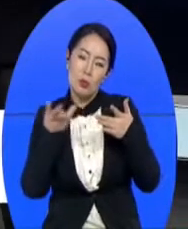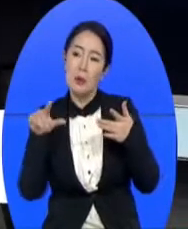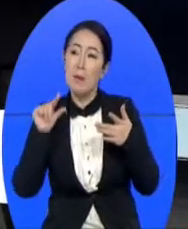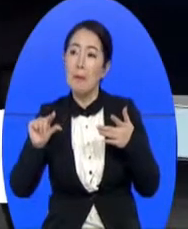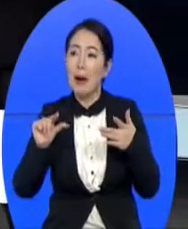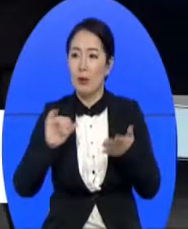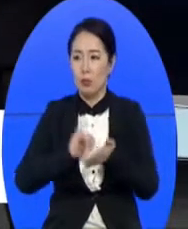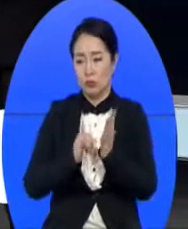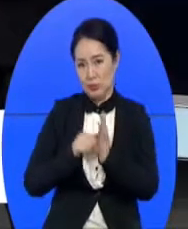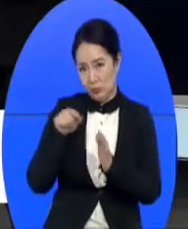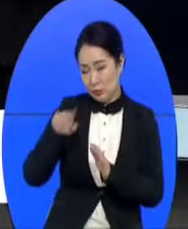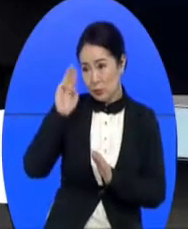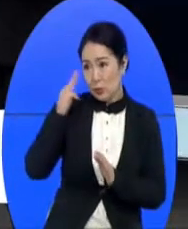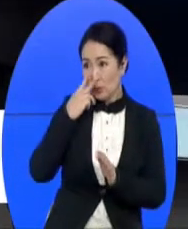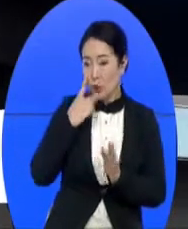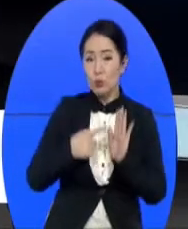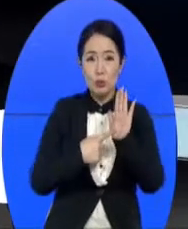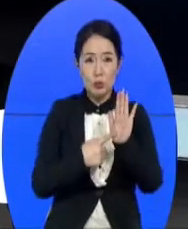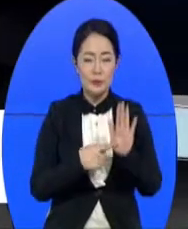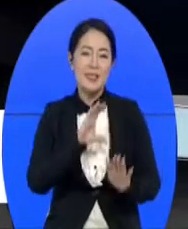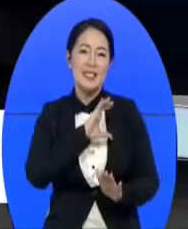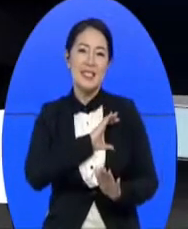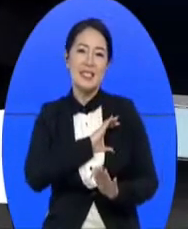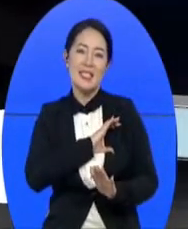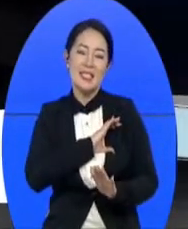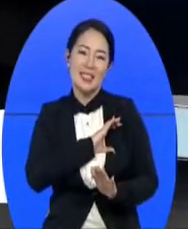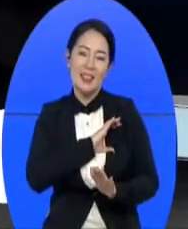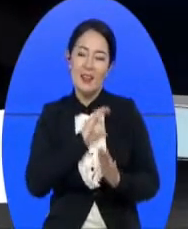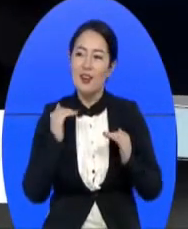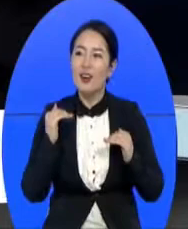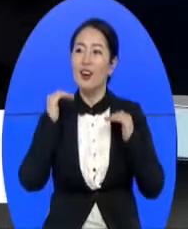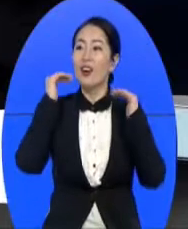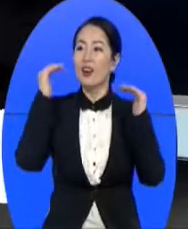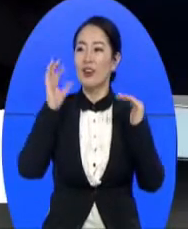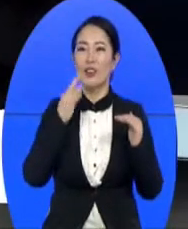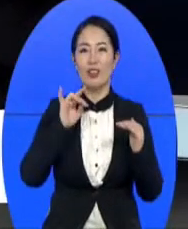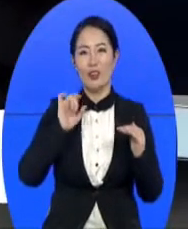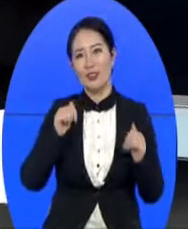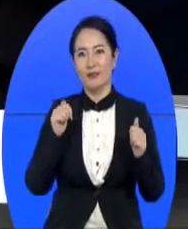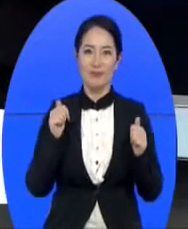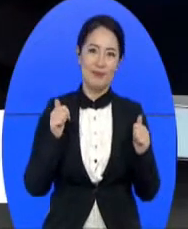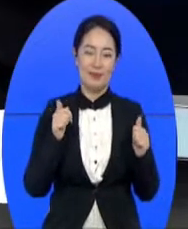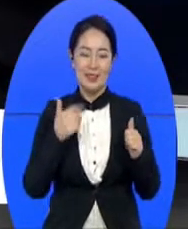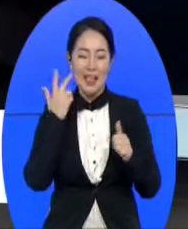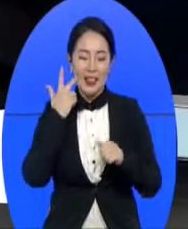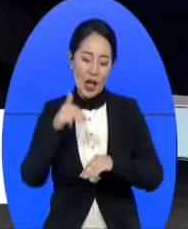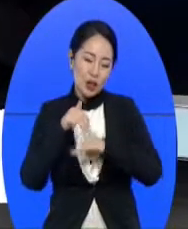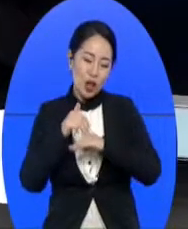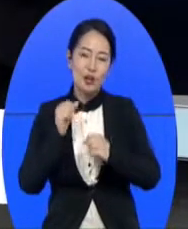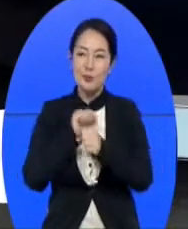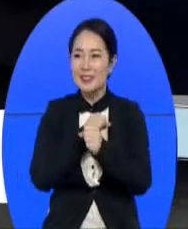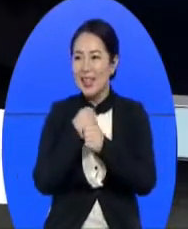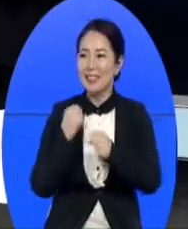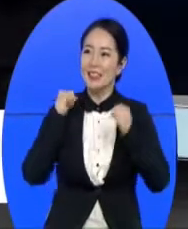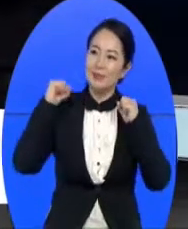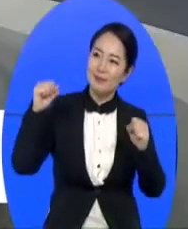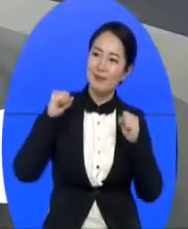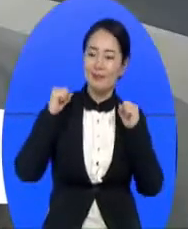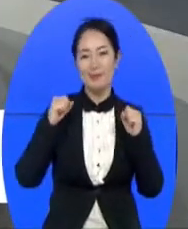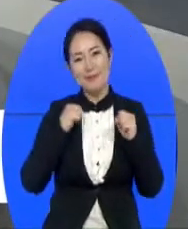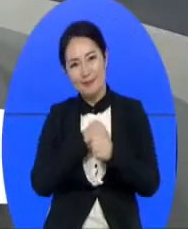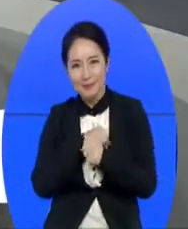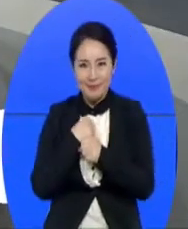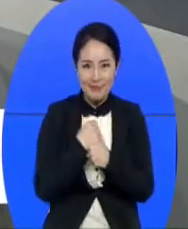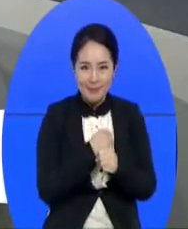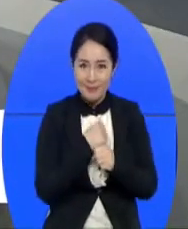гэдгийг тодорхойлох нэг үзүүлэлт. Тэгэхээр сэтгэл санаагаа одоо өргөлж өөдрөг байлгаж, тогтмол одоо дасгал хөдөлгөөн хийж, дээрэс